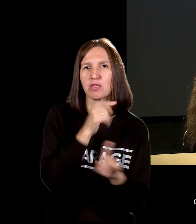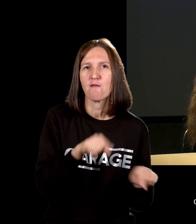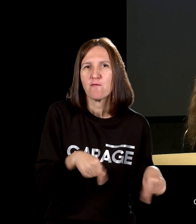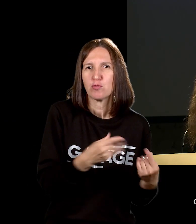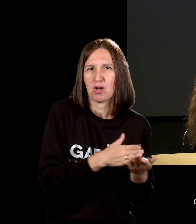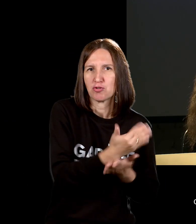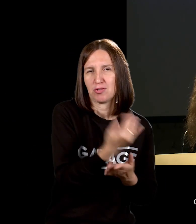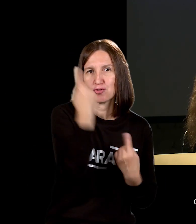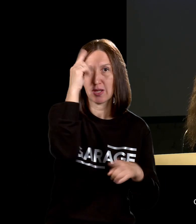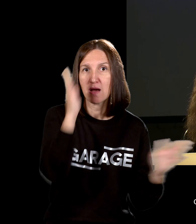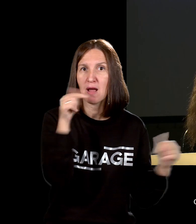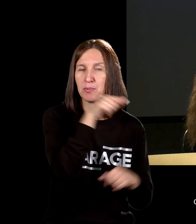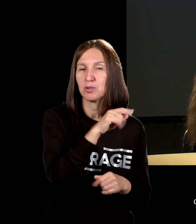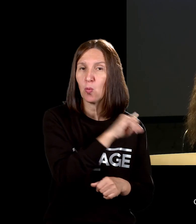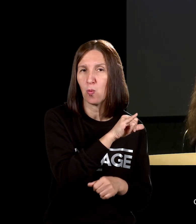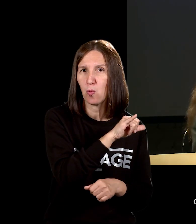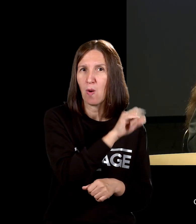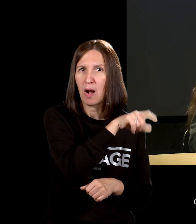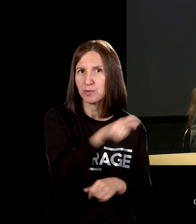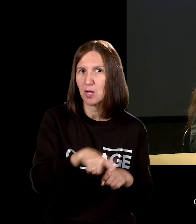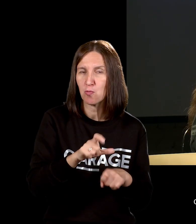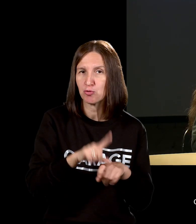там немножко вот эти